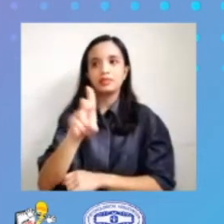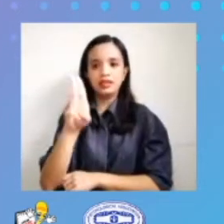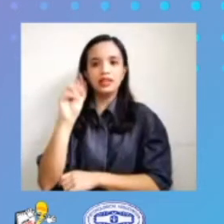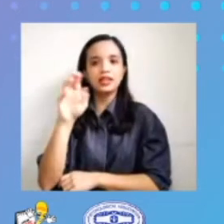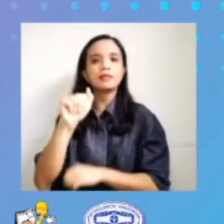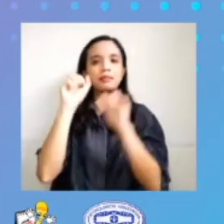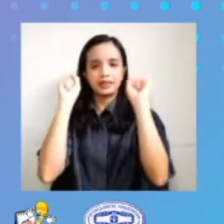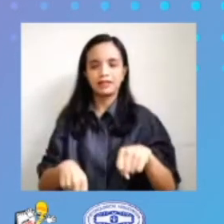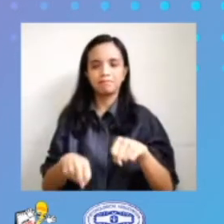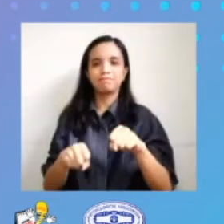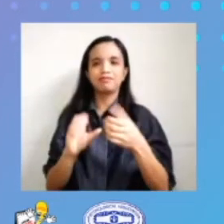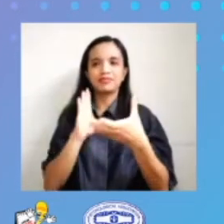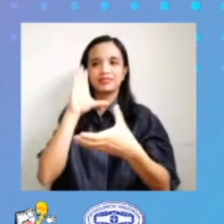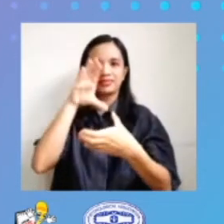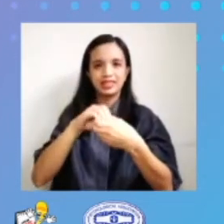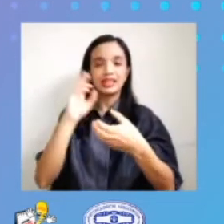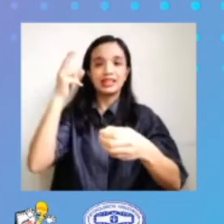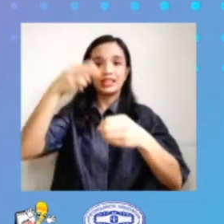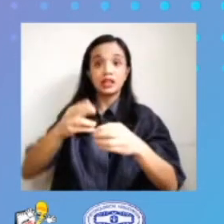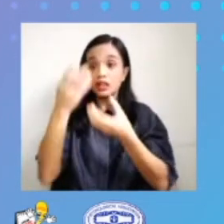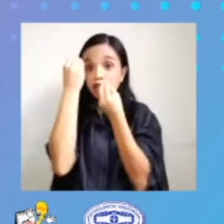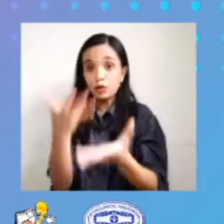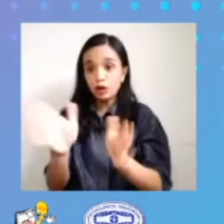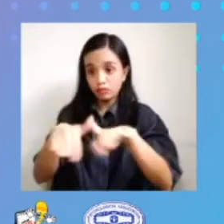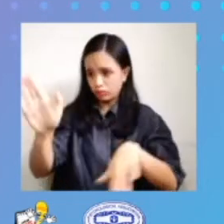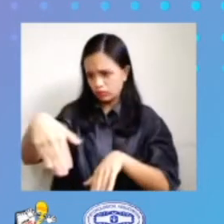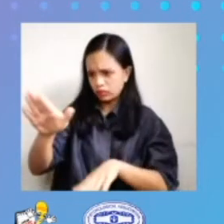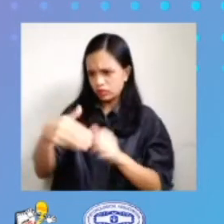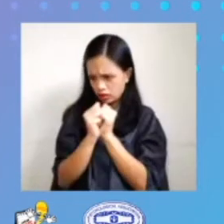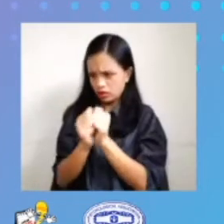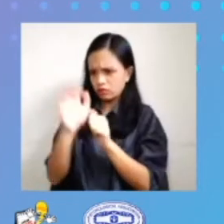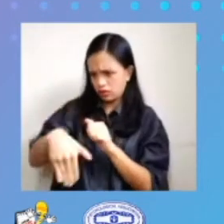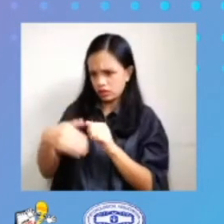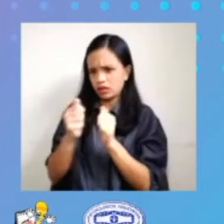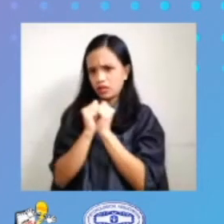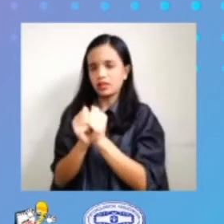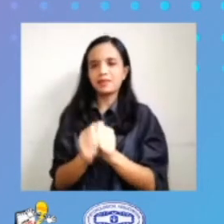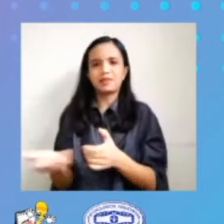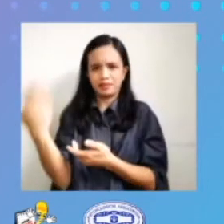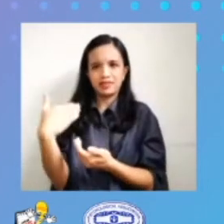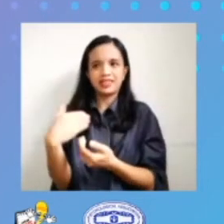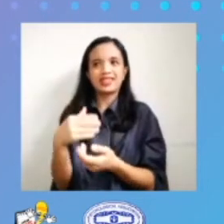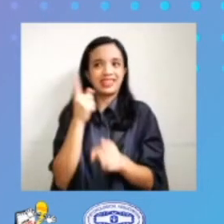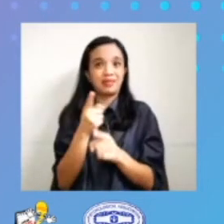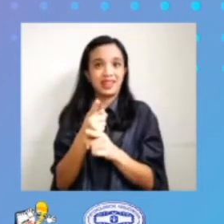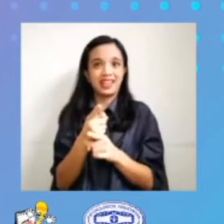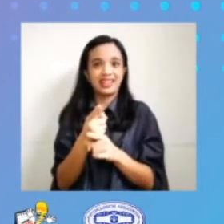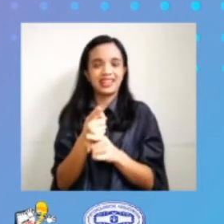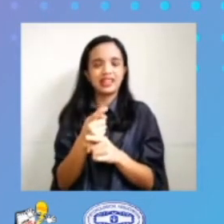na iba yung ating modes of learning? Yes. Kasi di ba hindi ngayon pwede yung